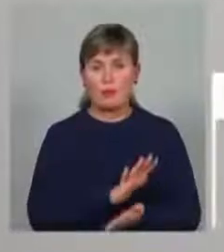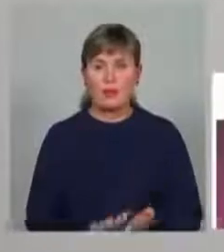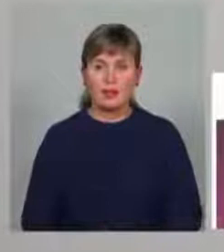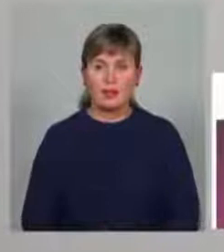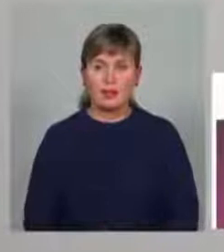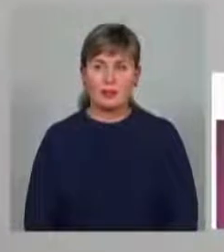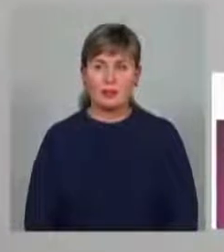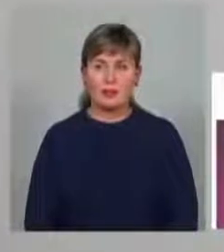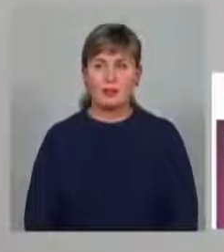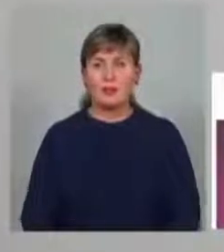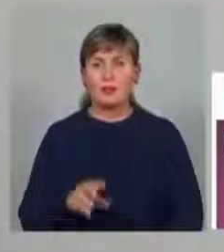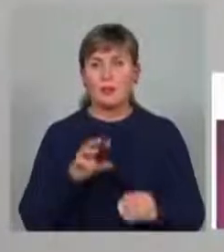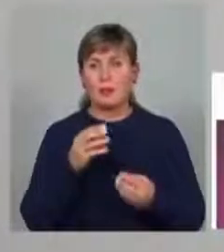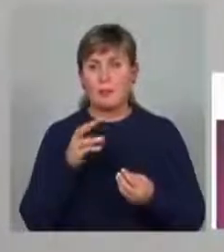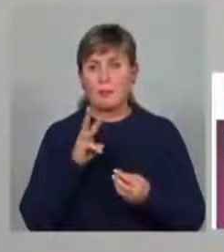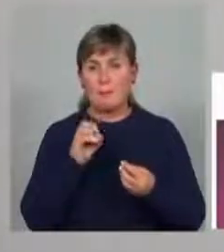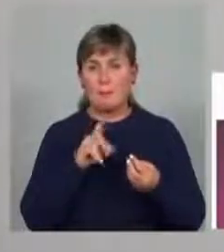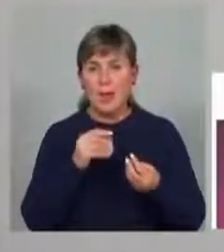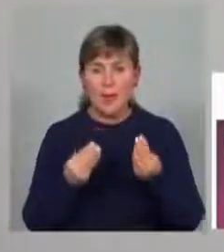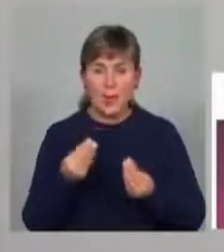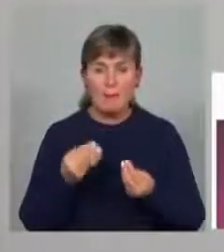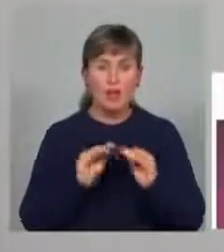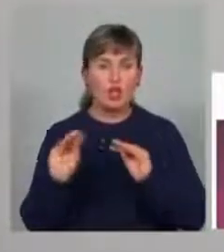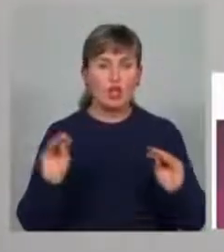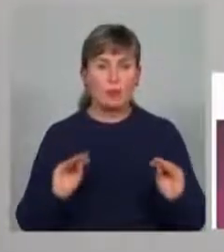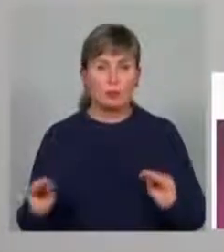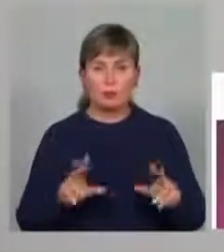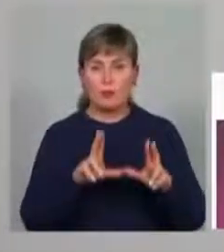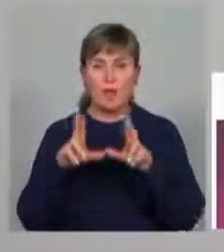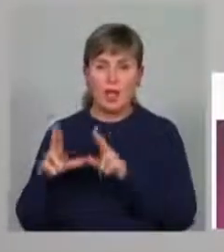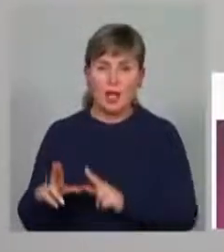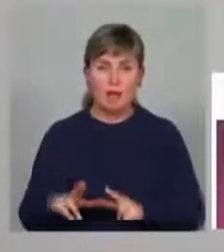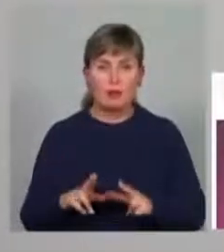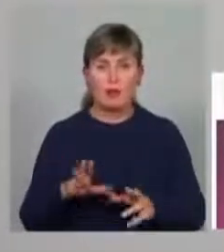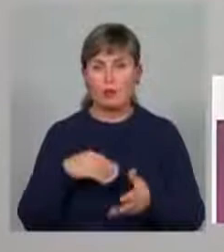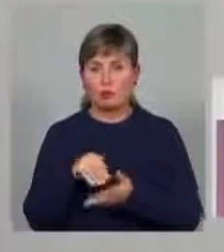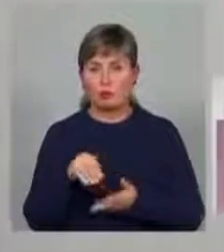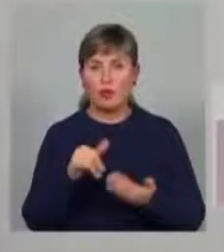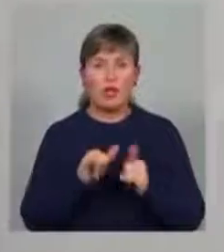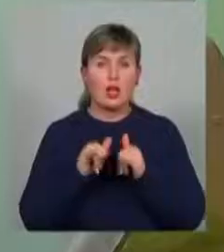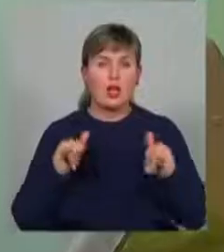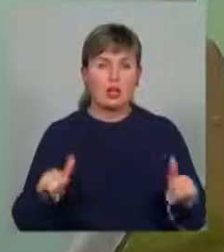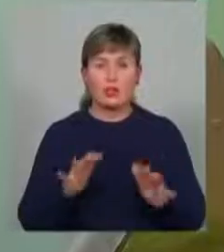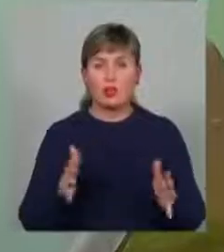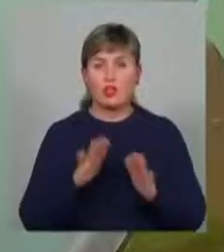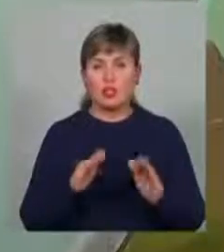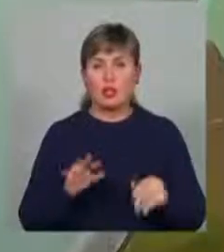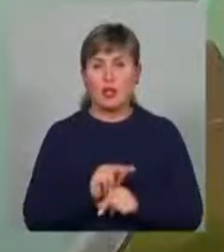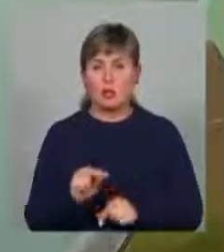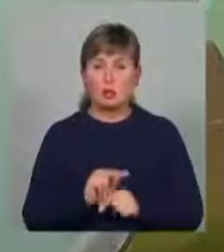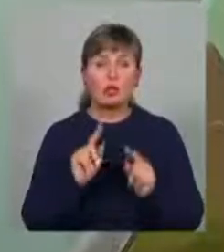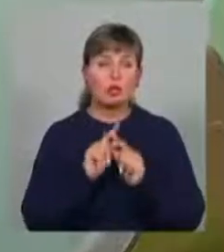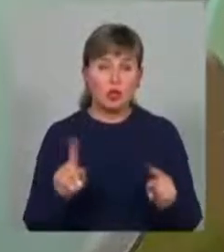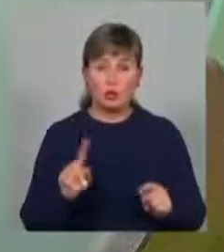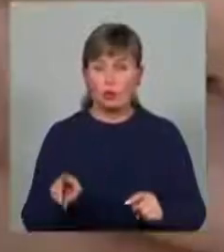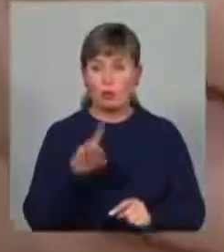Мебель, все игрушки были закуплены и расширена квадратура. Теперь мы будем охватывать больше детей. Уникальность – то,